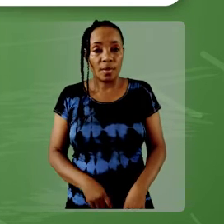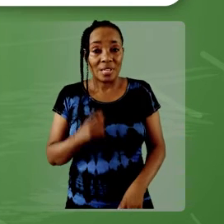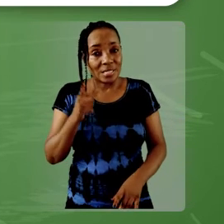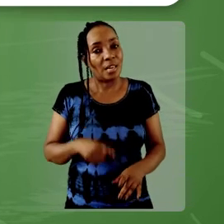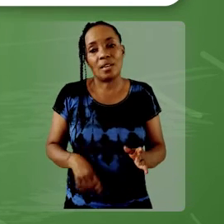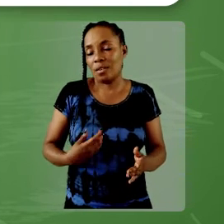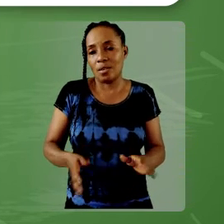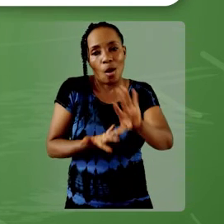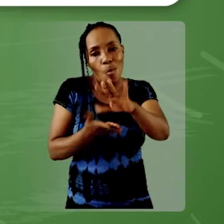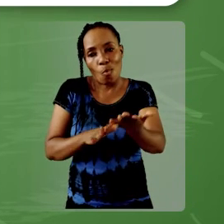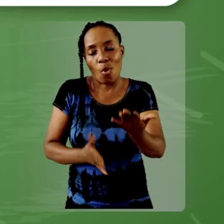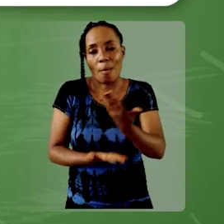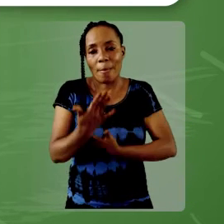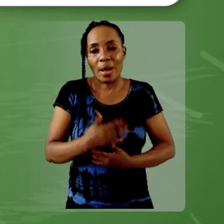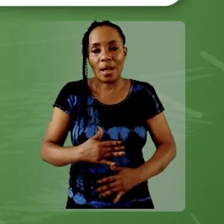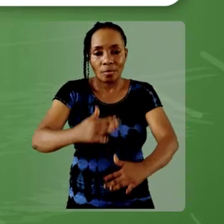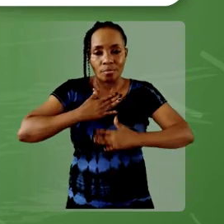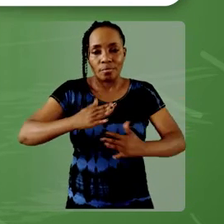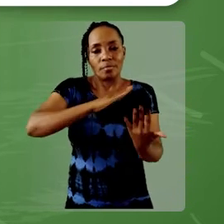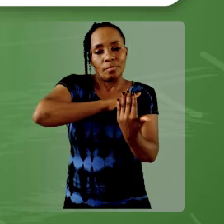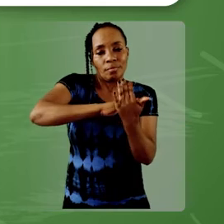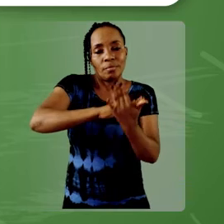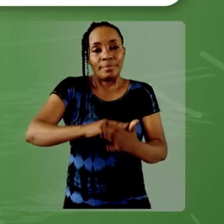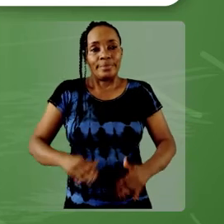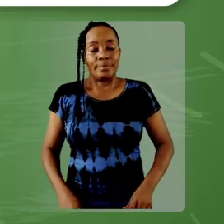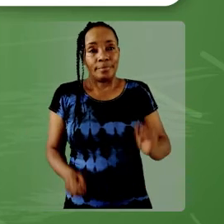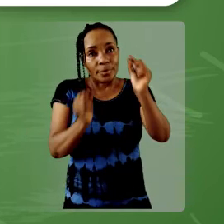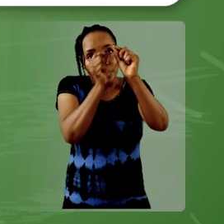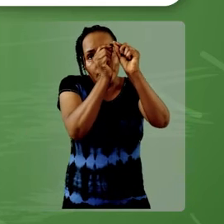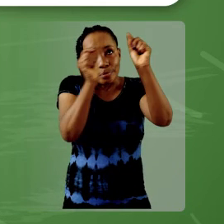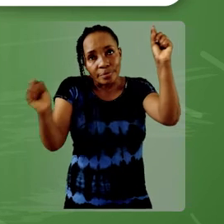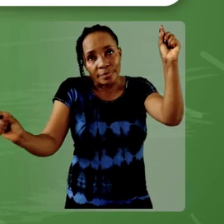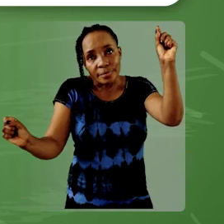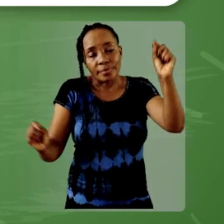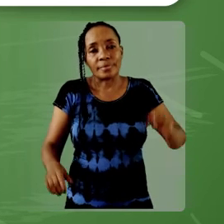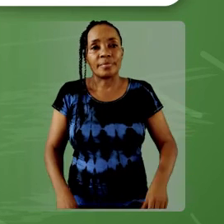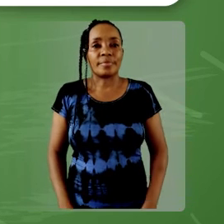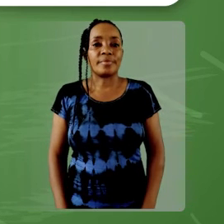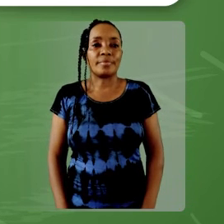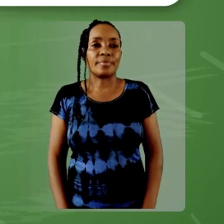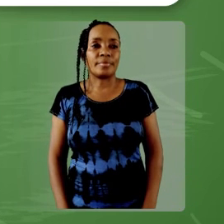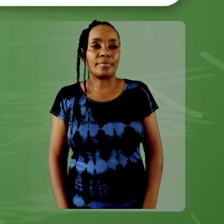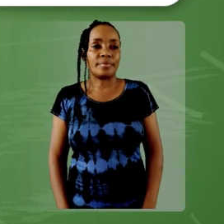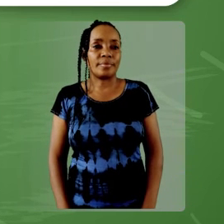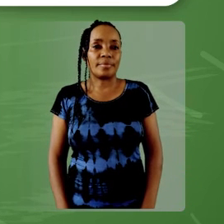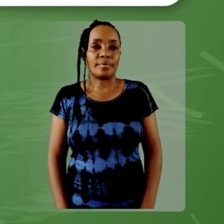la mort par asphyxie. Donc on va relier électrocution à entraîner la mort par asphyxie.